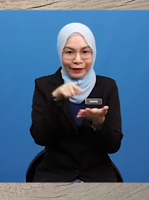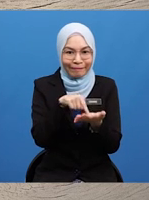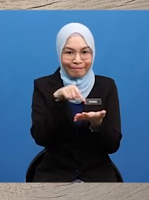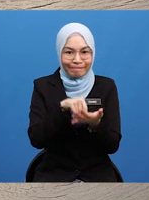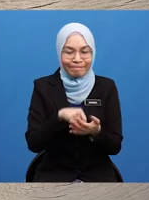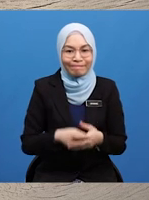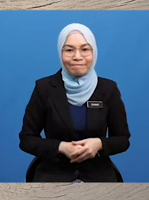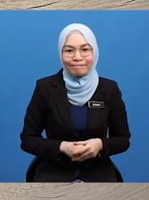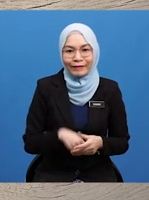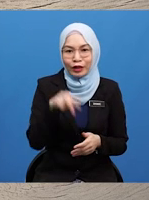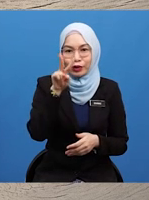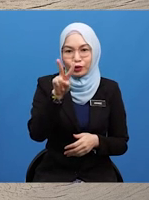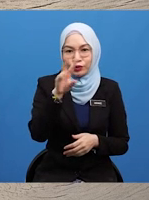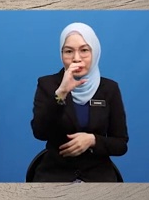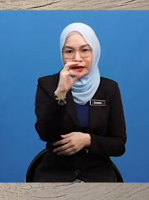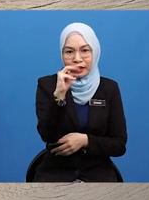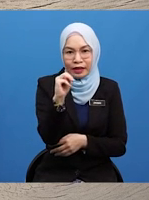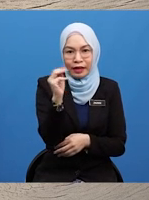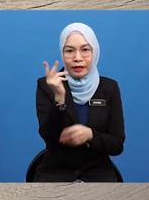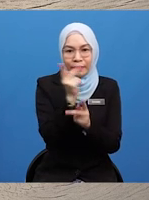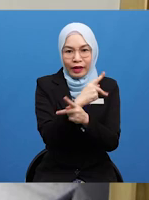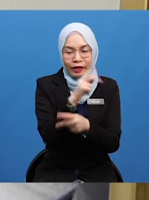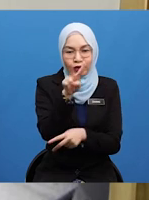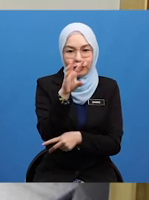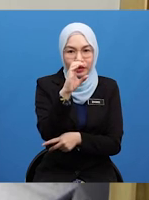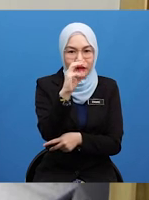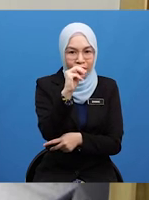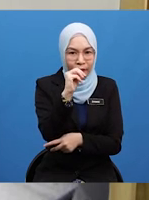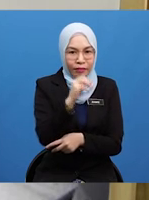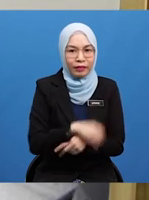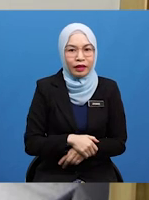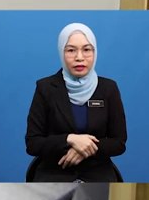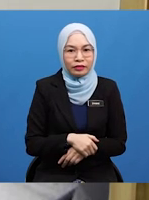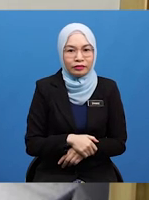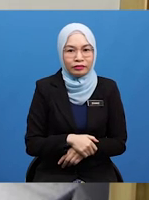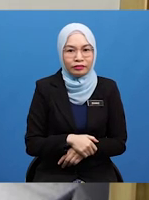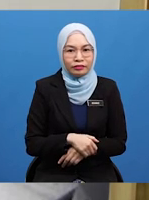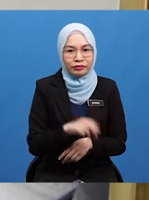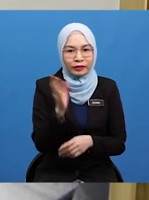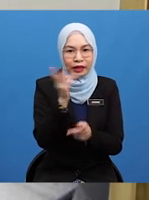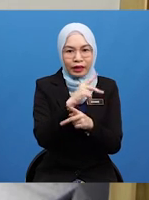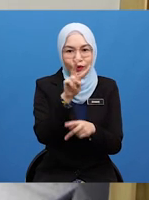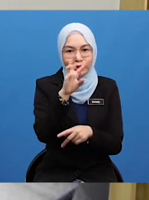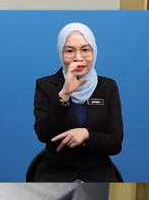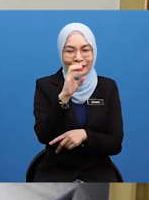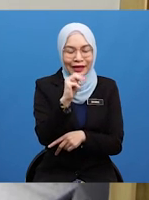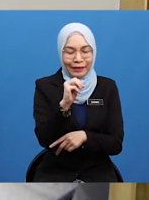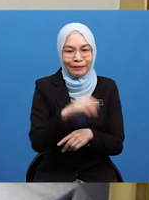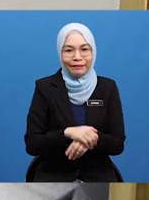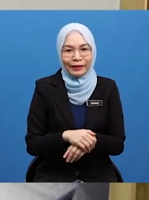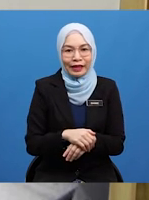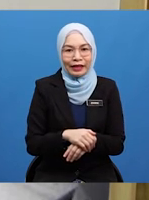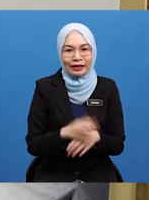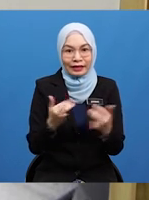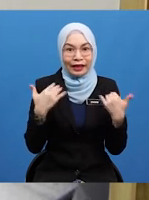digunakan untuk mengira isi padu kotak tersebut. Terdapat dua kaedah yang boleh digunakan untuk